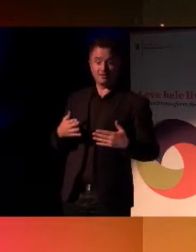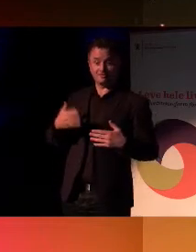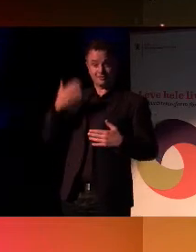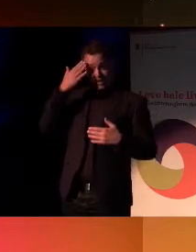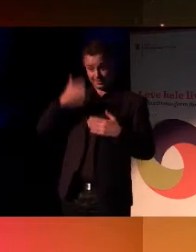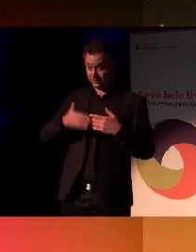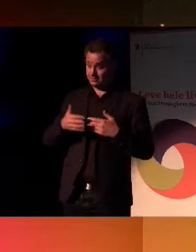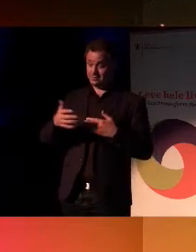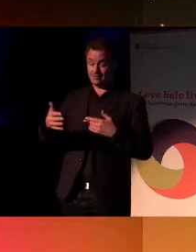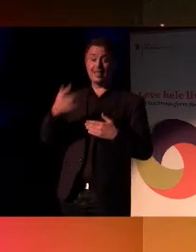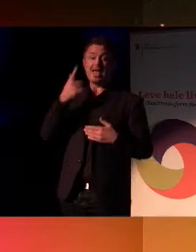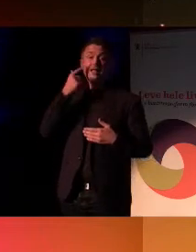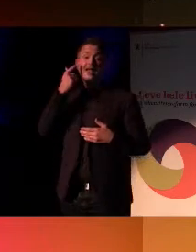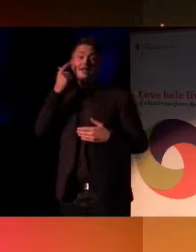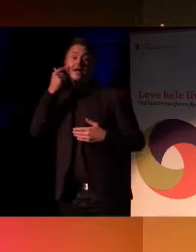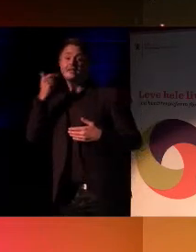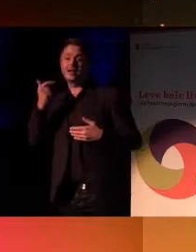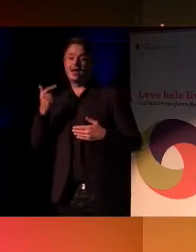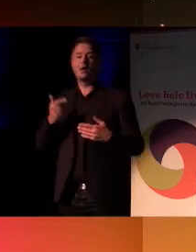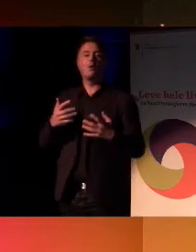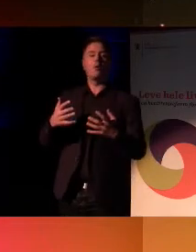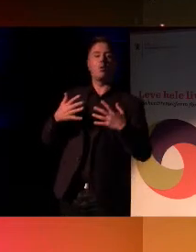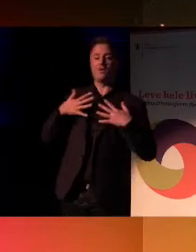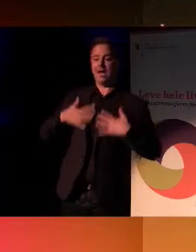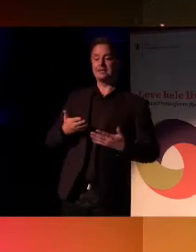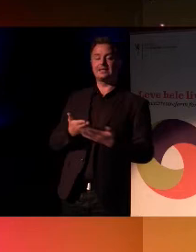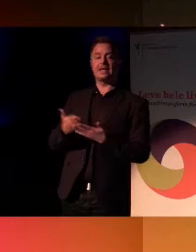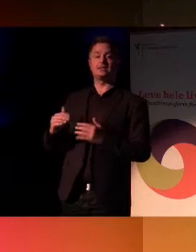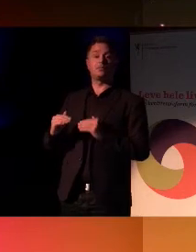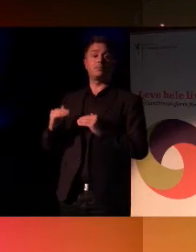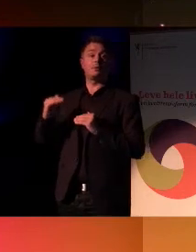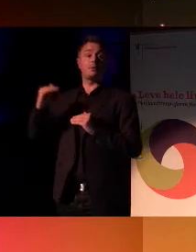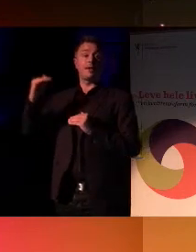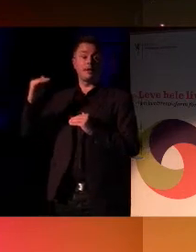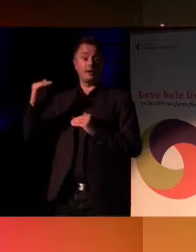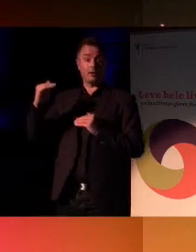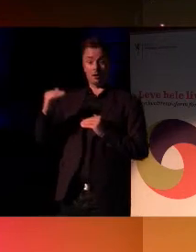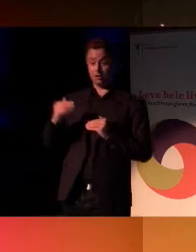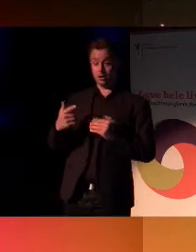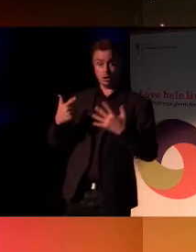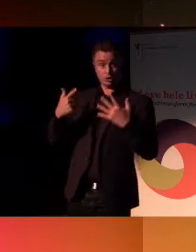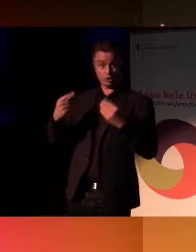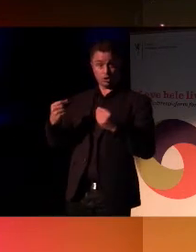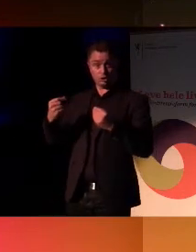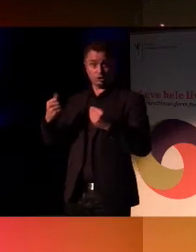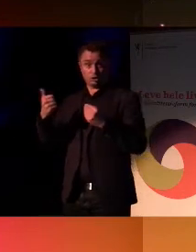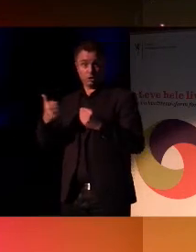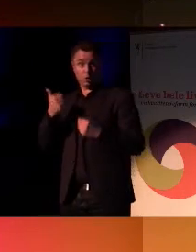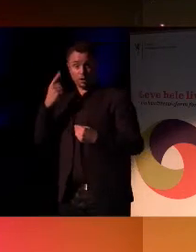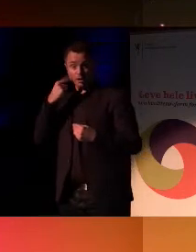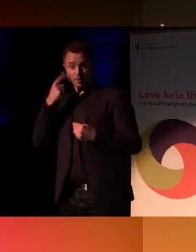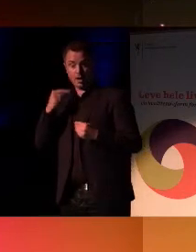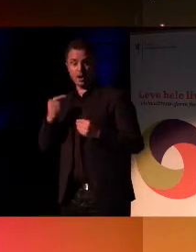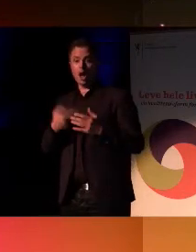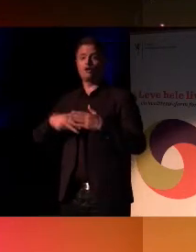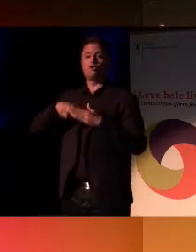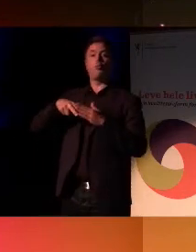eldre. Og en person som 70 år har dobbelt så stort behov for helsetjenester som en som 40